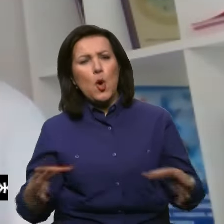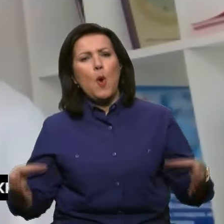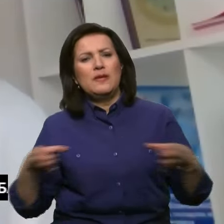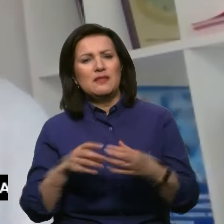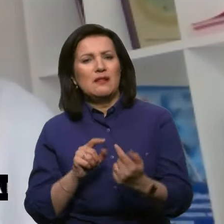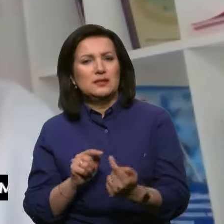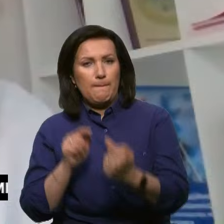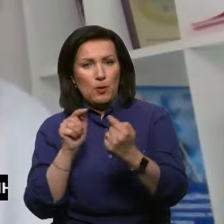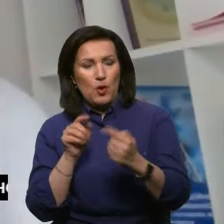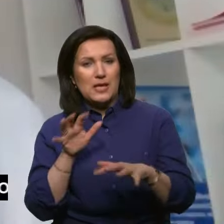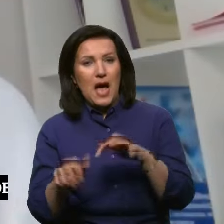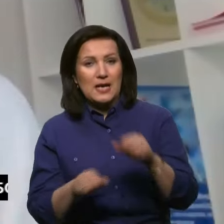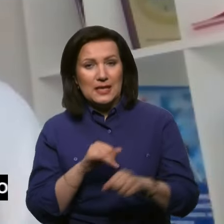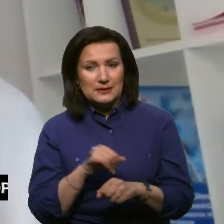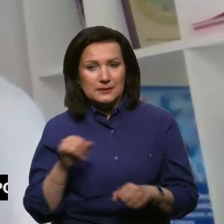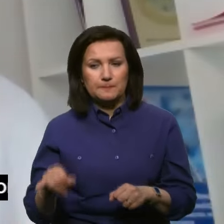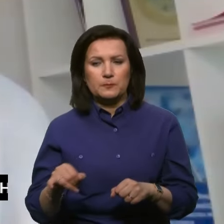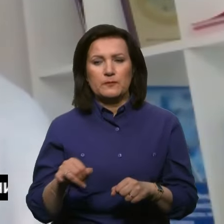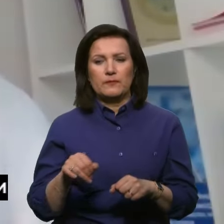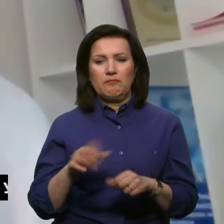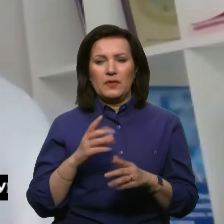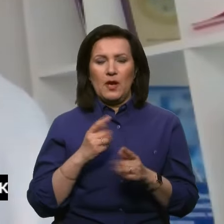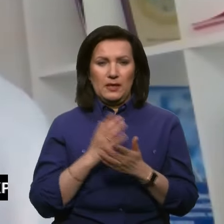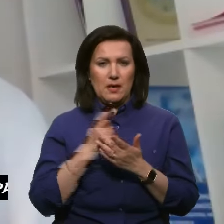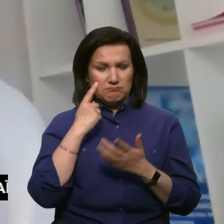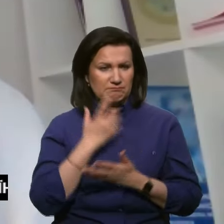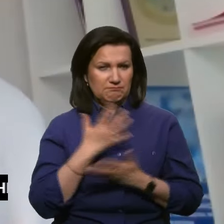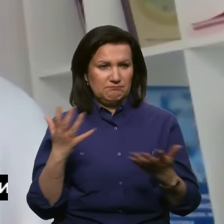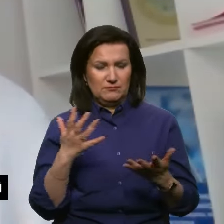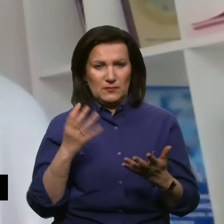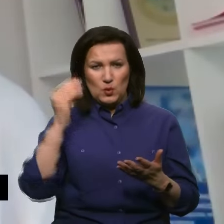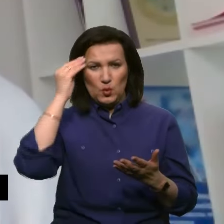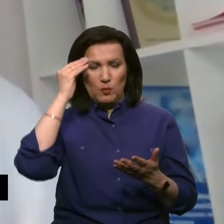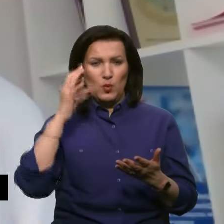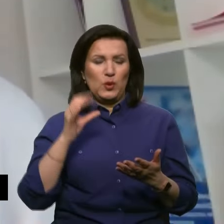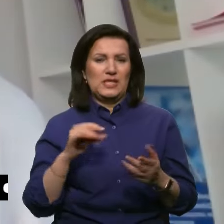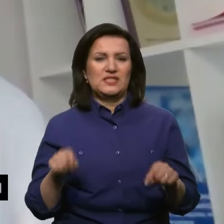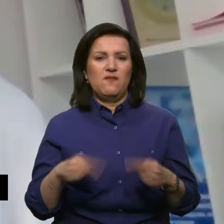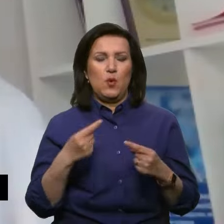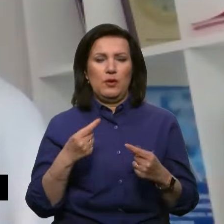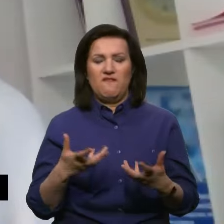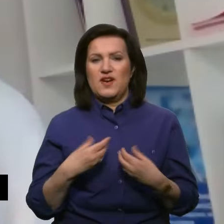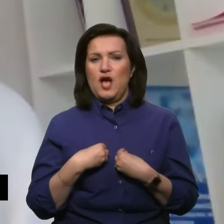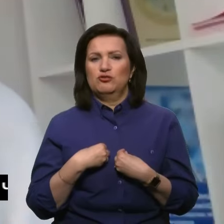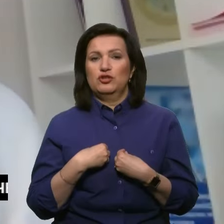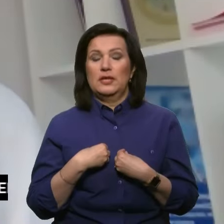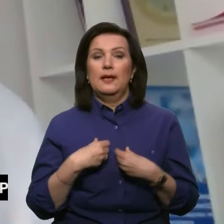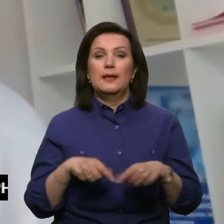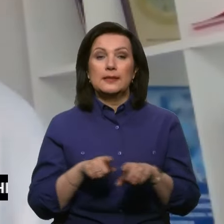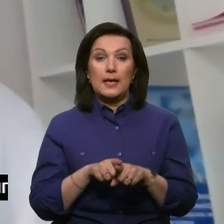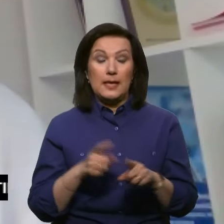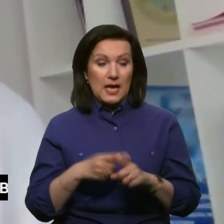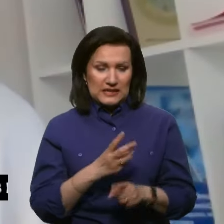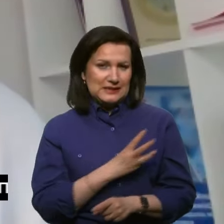об'єдналися проти агресії, воно формує публічну думку, воно створює враження і таке,